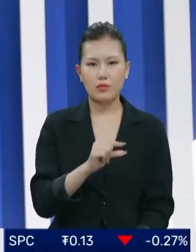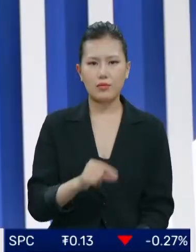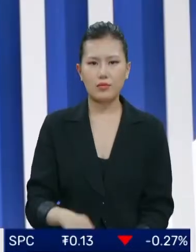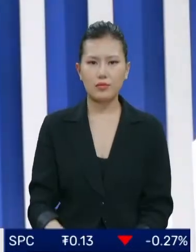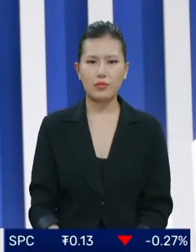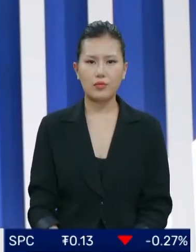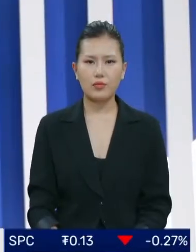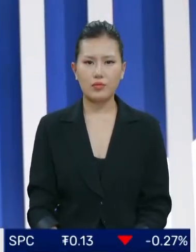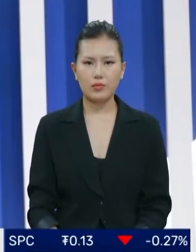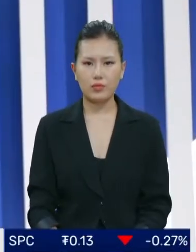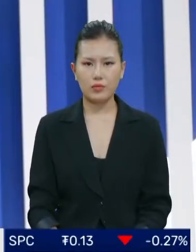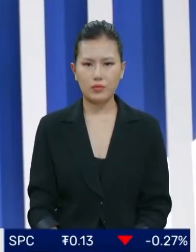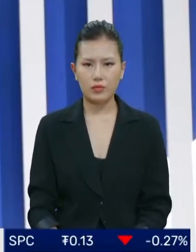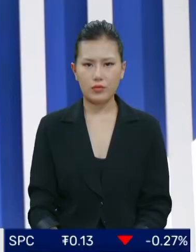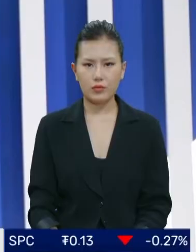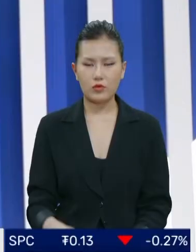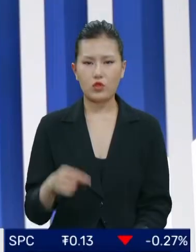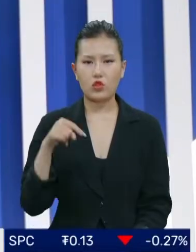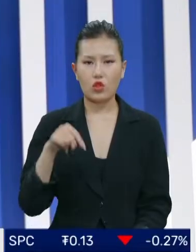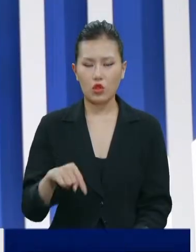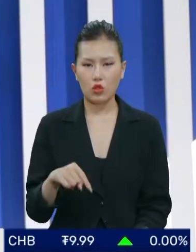Энэ оны 1-р улирлын байдлаар нийт